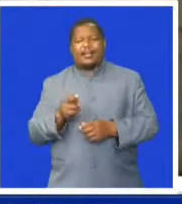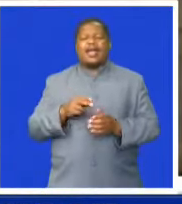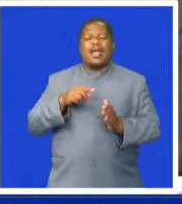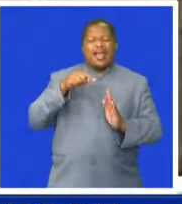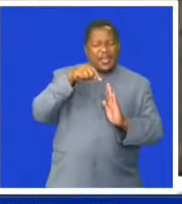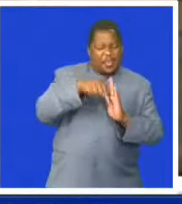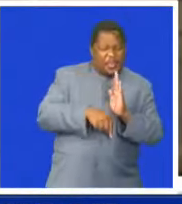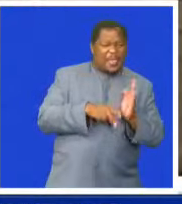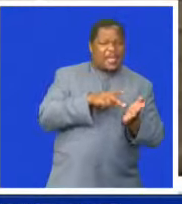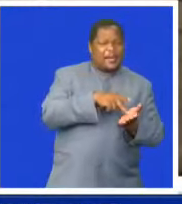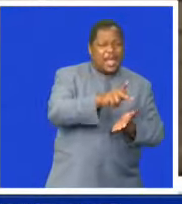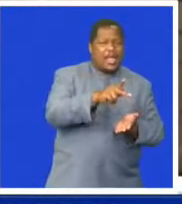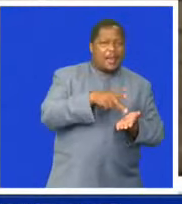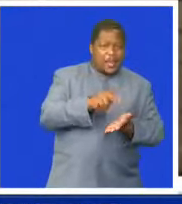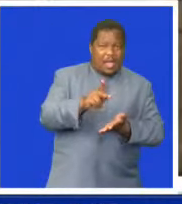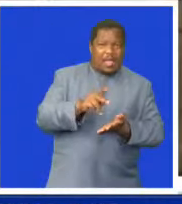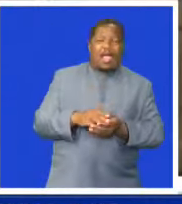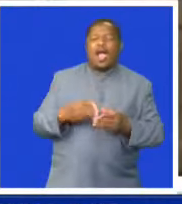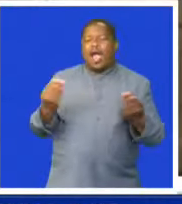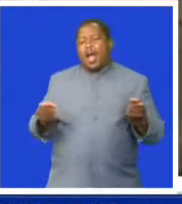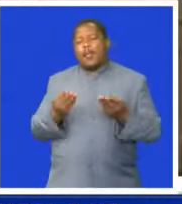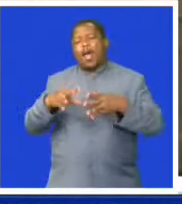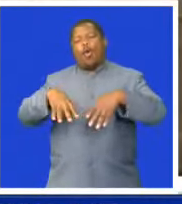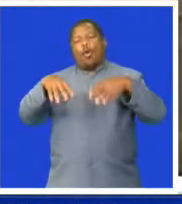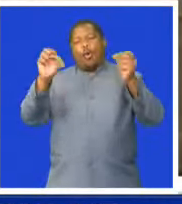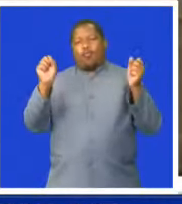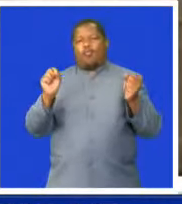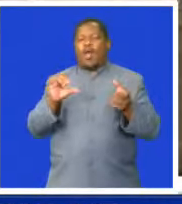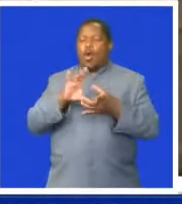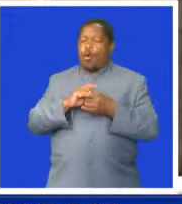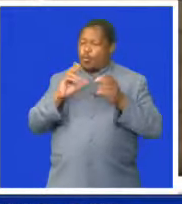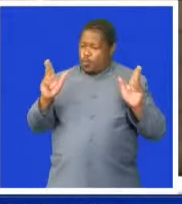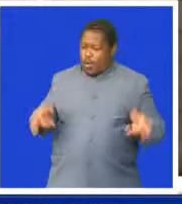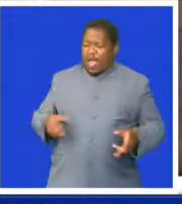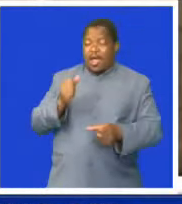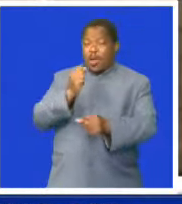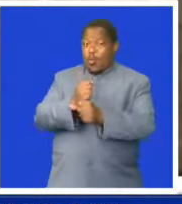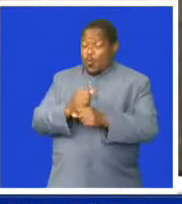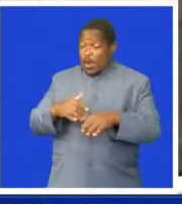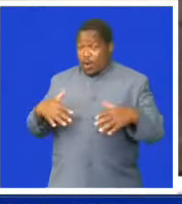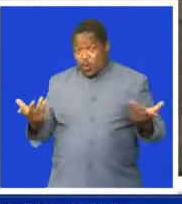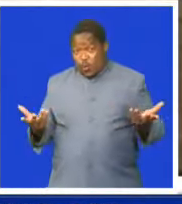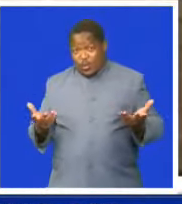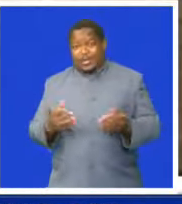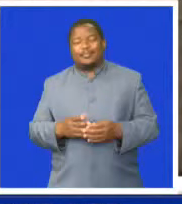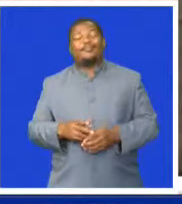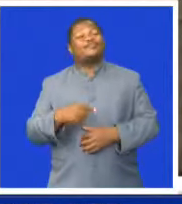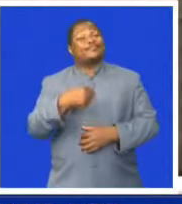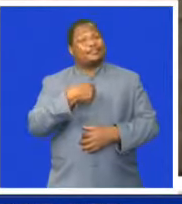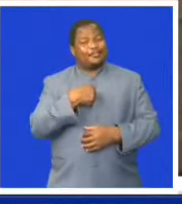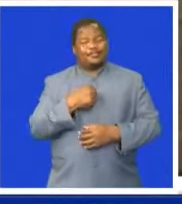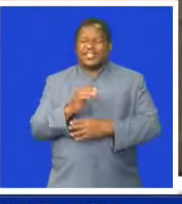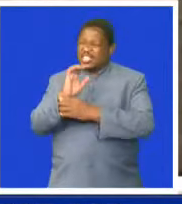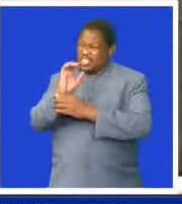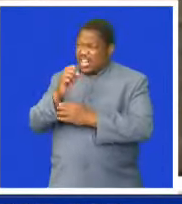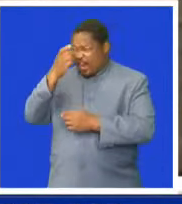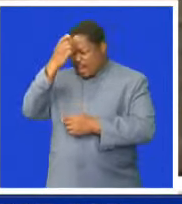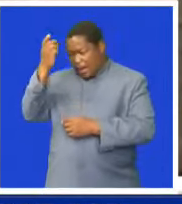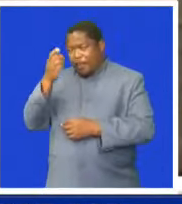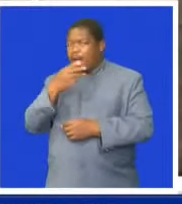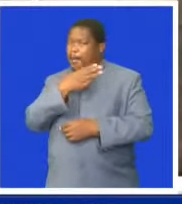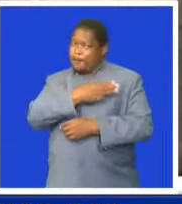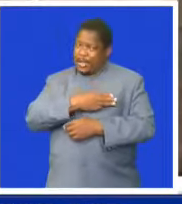abantu ubhadala ema rent. Besicela ukuthi mane uhulumende ngoba besivile ukuthi lamanye ama business uyawanika i relief fund